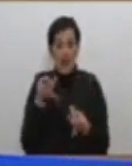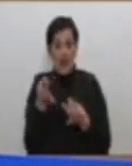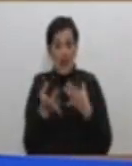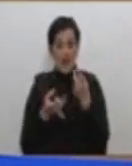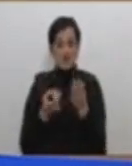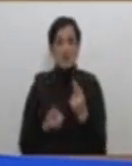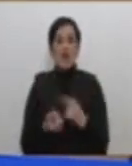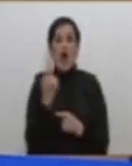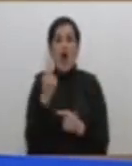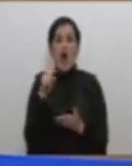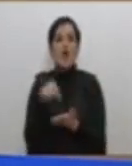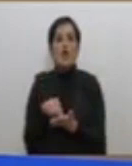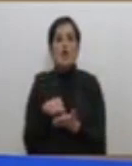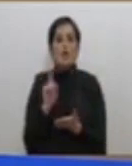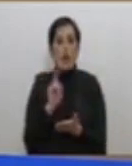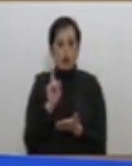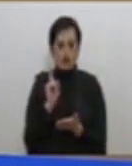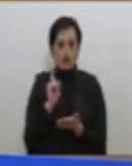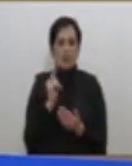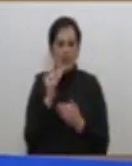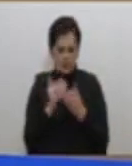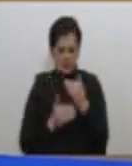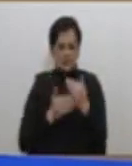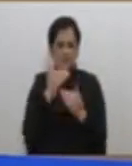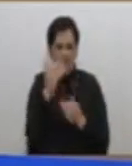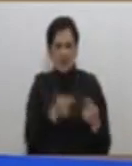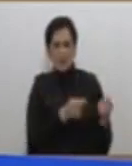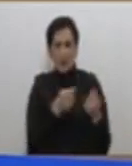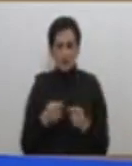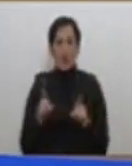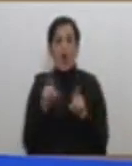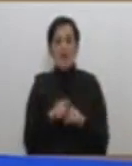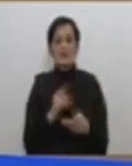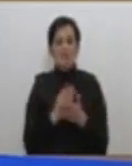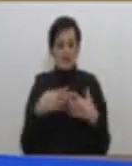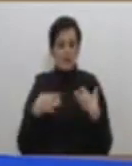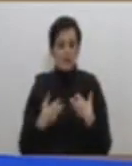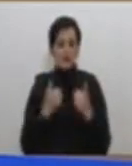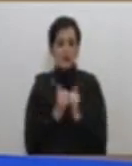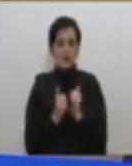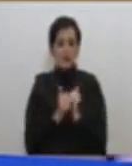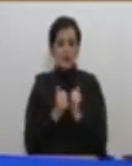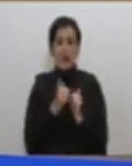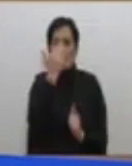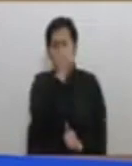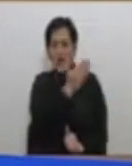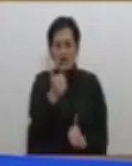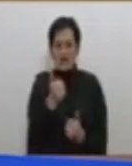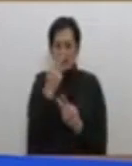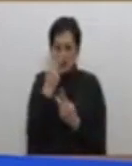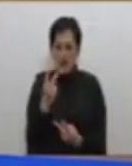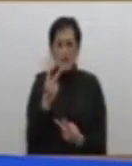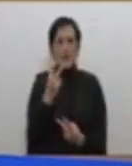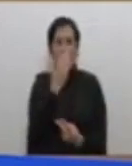აღმოჩნდა ქვეყნისთვის ვებერთელა წარმატების მომტანი, ასე ხდება სამწუხაროდ ხშირად და ამას ხალხი კარგად ხედავს. Ხედავს ხალხი,